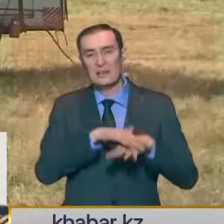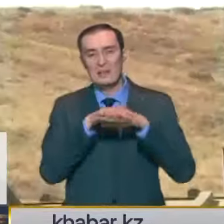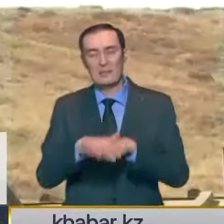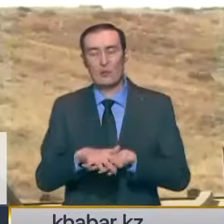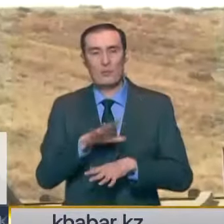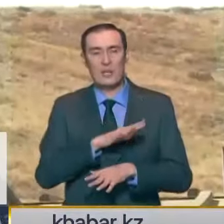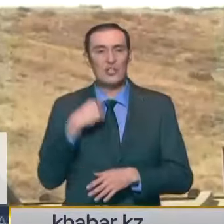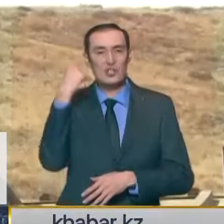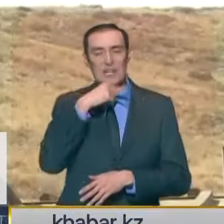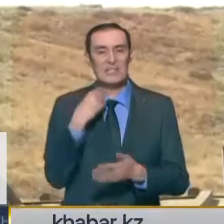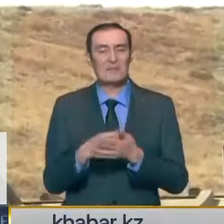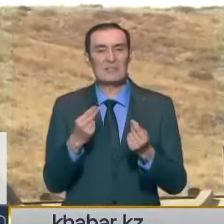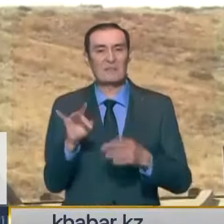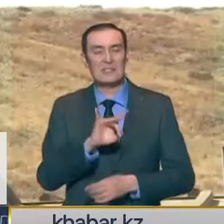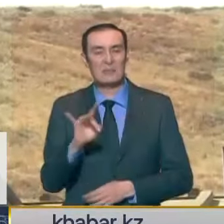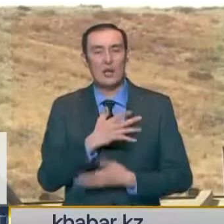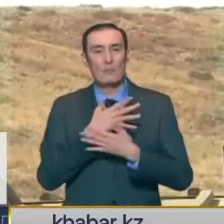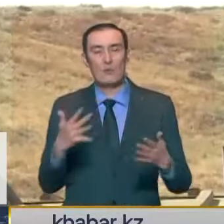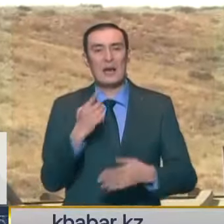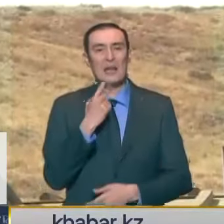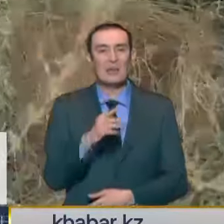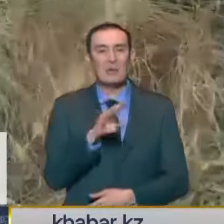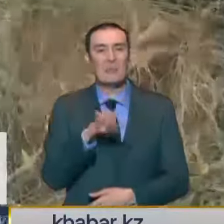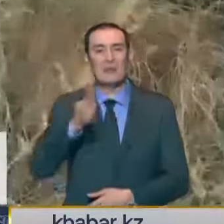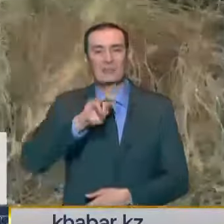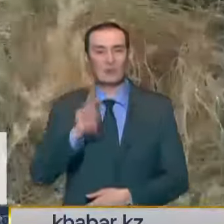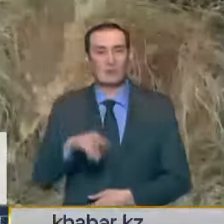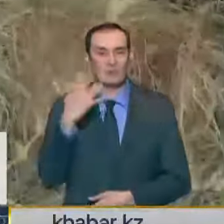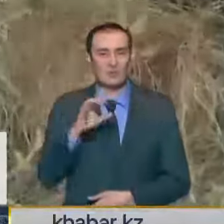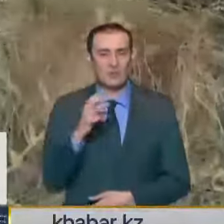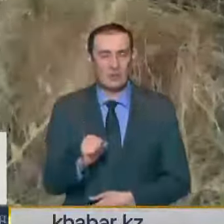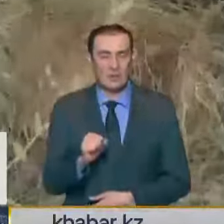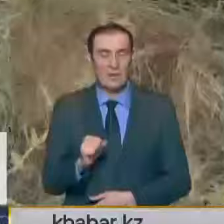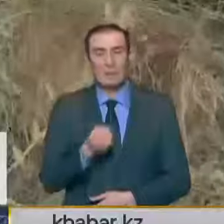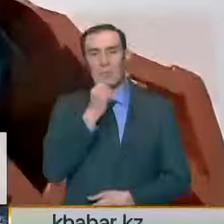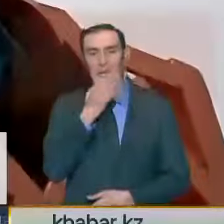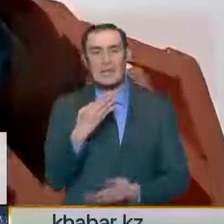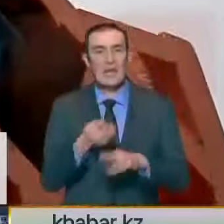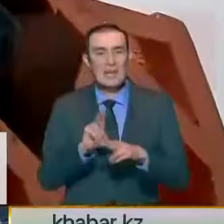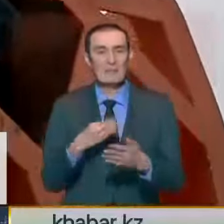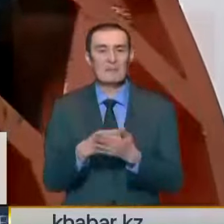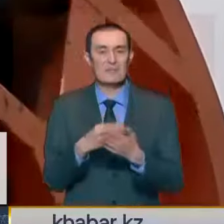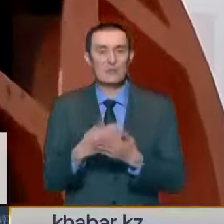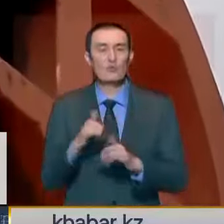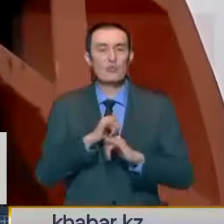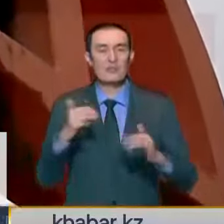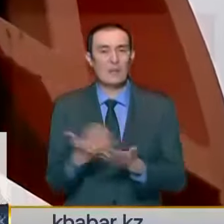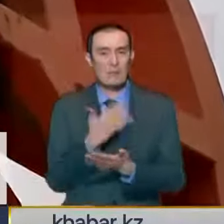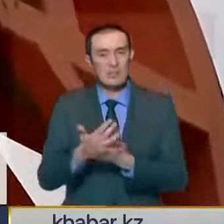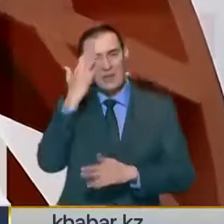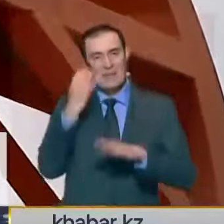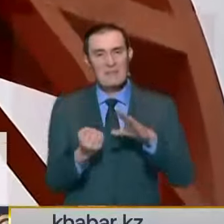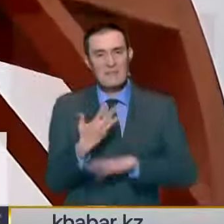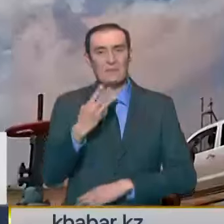пришли частные инвестиции в размере более 1 миллиарда долларов США благодаря инвестициям увеличилась добыча нефти в три